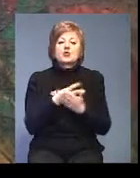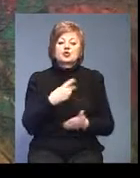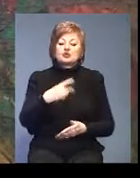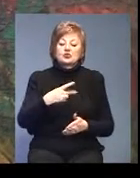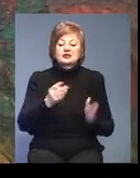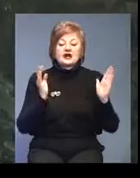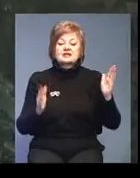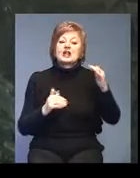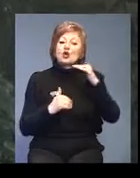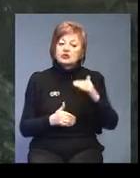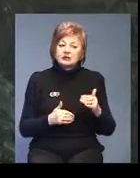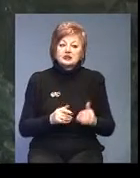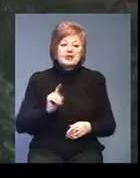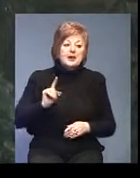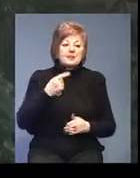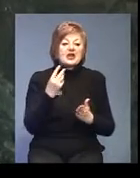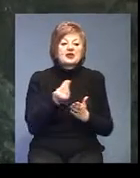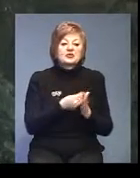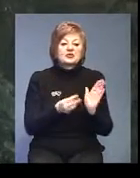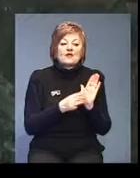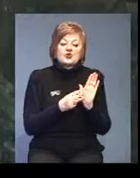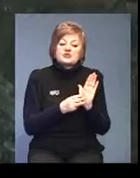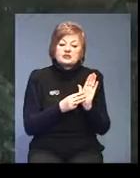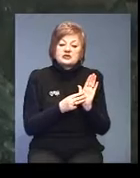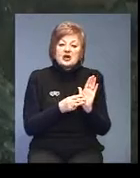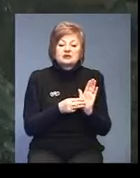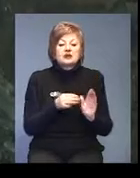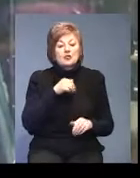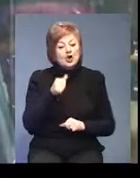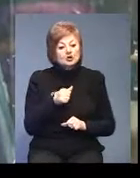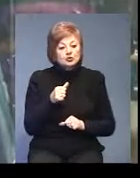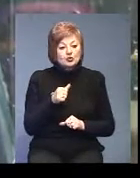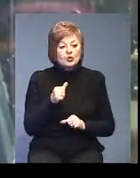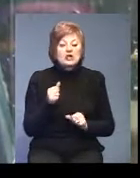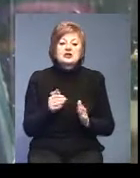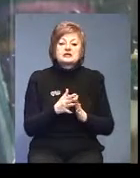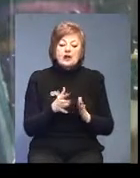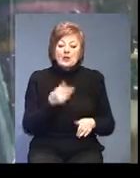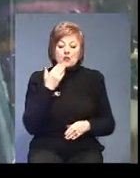десятки живописних робіт. Перші написані у 70-х роках минулого століття, найновіші – у